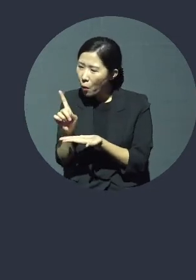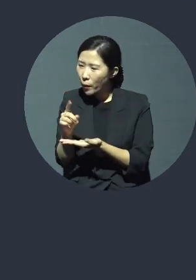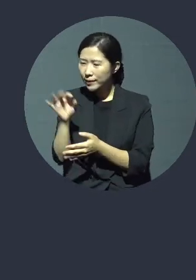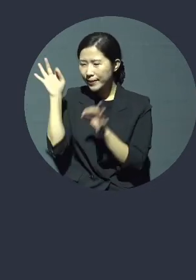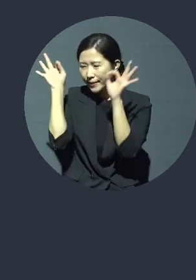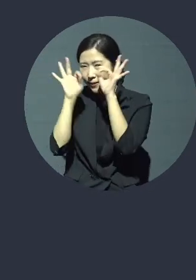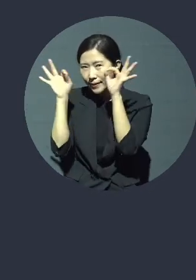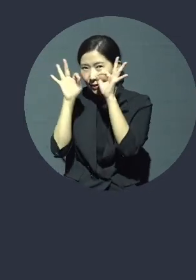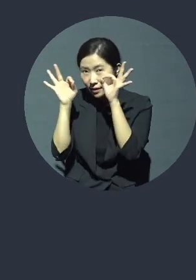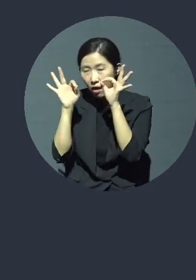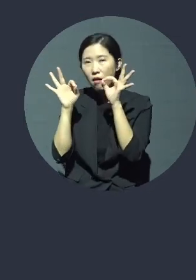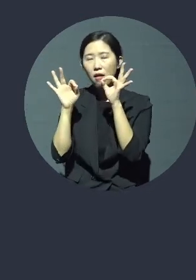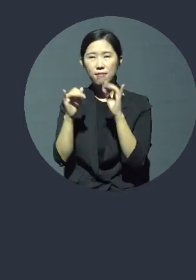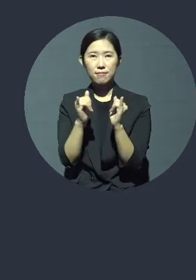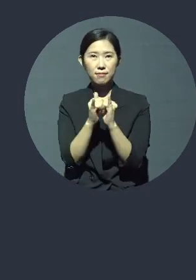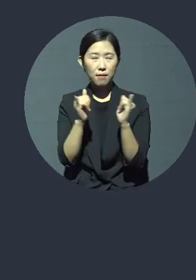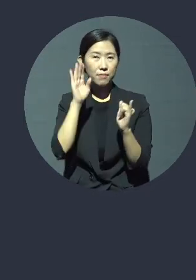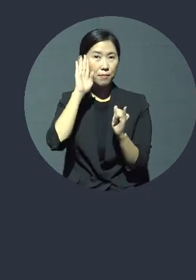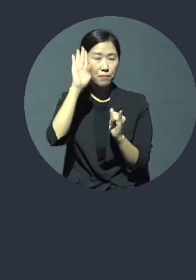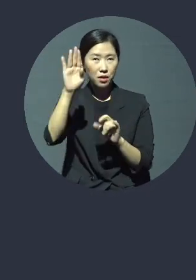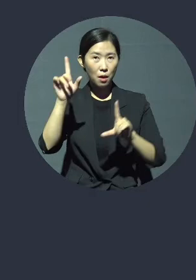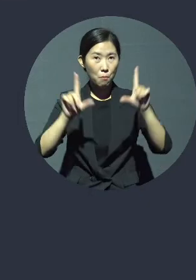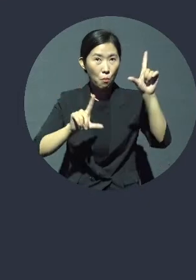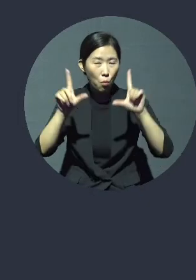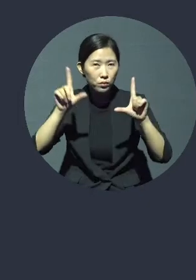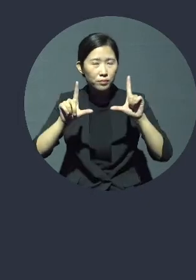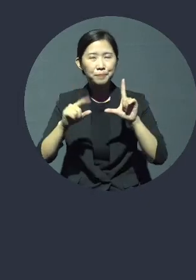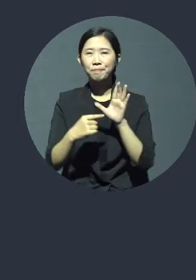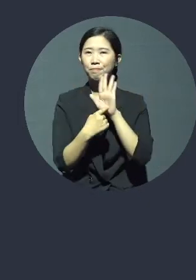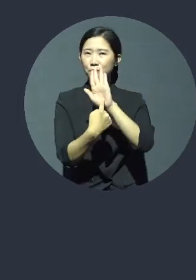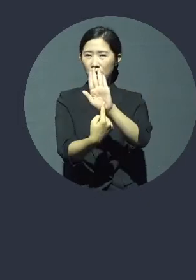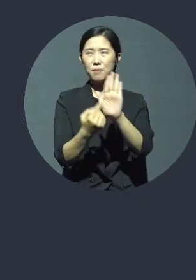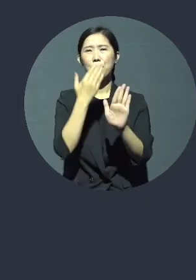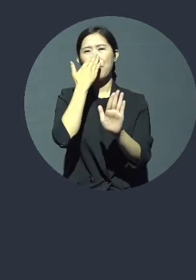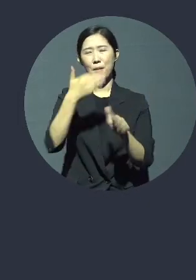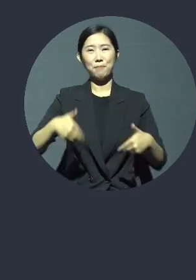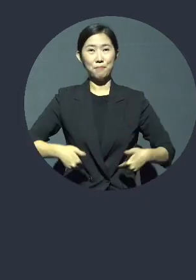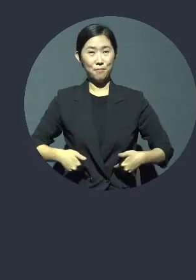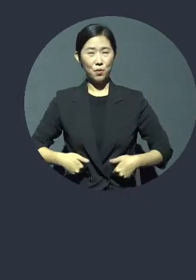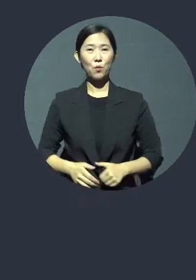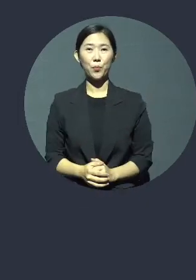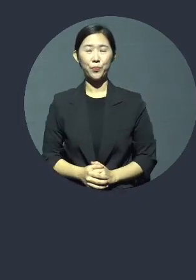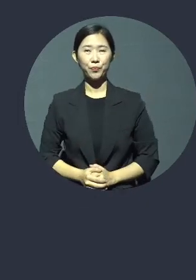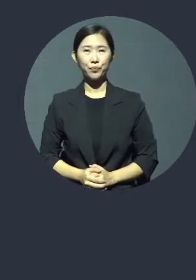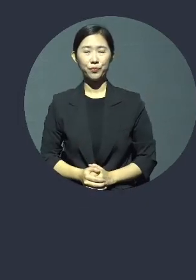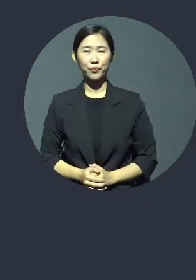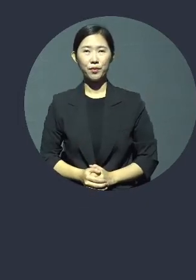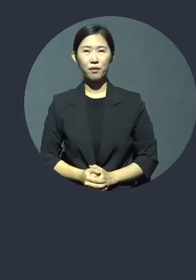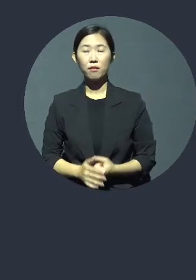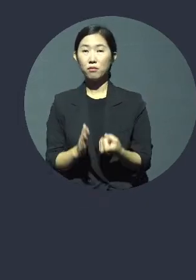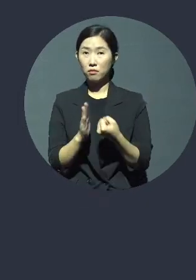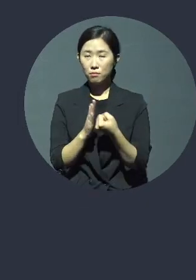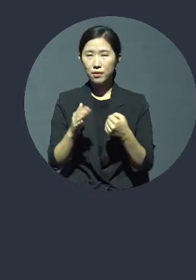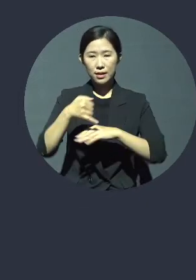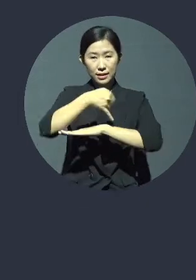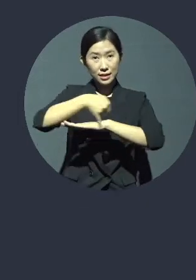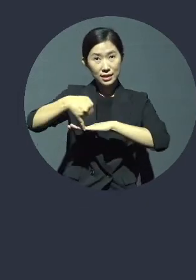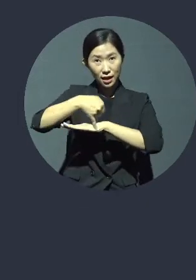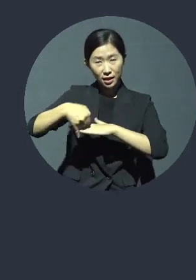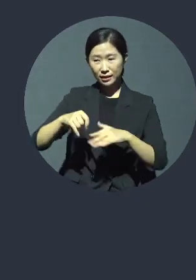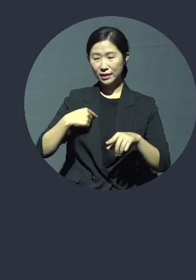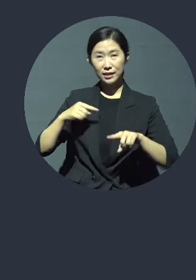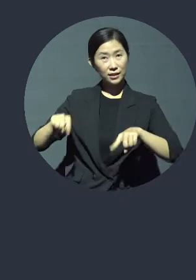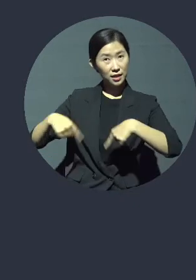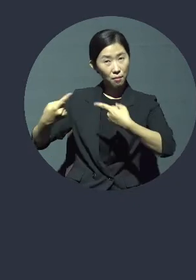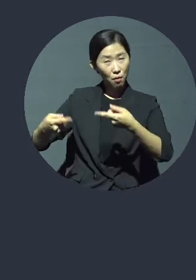인간의 미래 삶의 의미 있는 모습으로 그 가치를 제시할 수 있어야 합니다. 저는 이런 부분들에 디자이너가 참여해야 하며